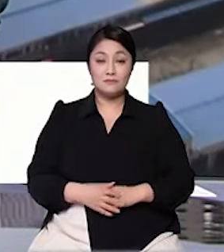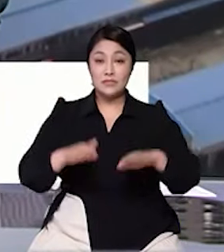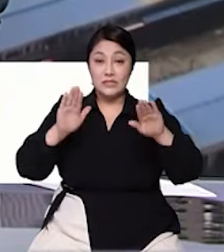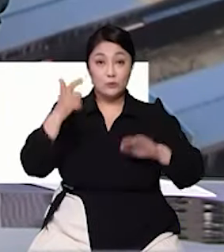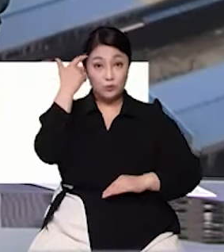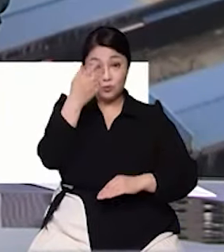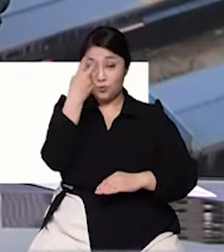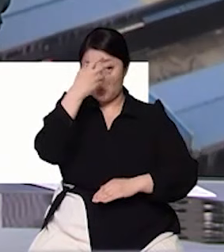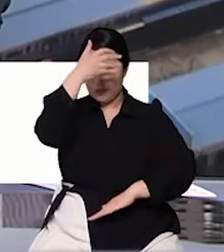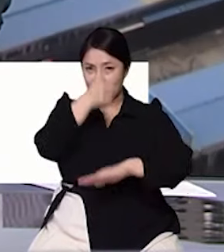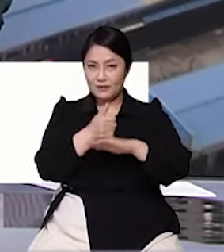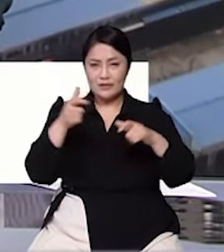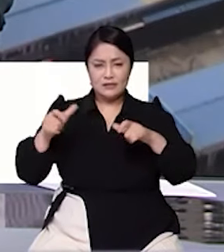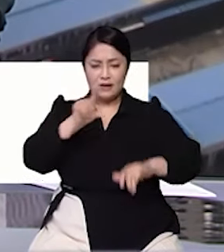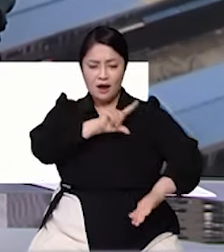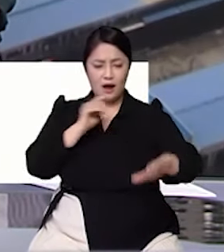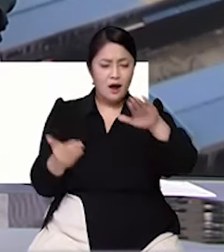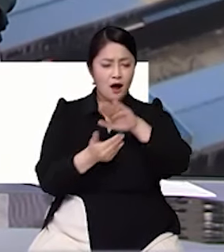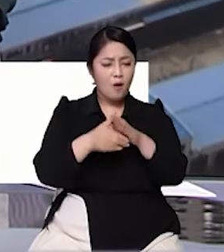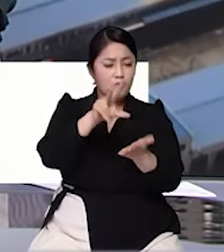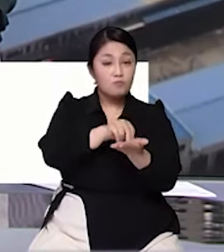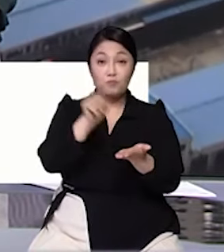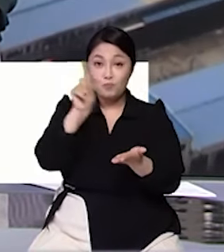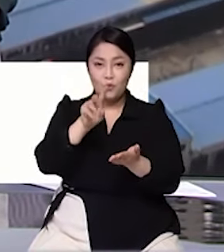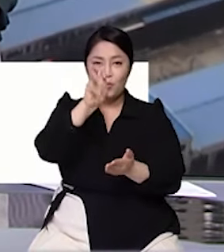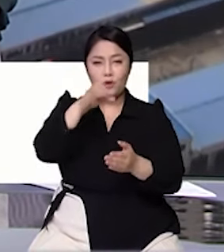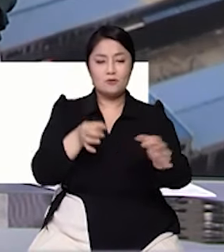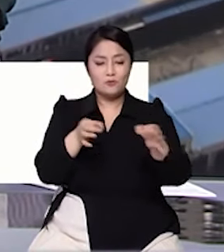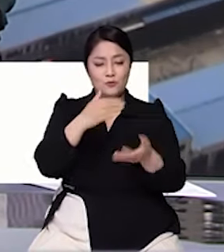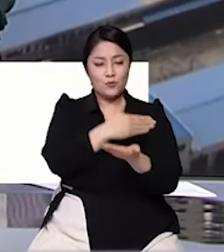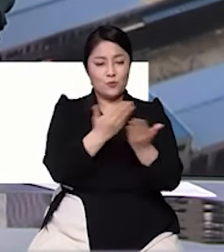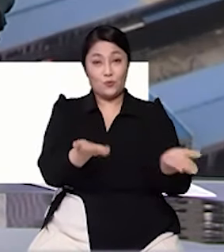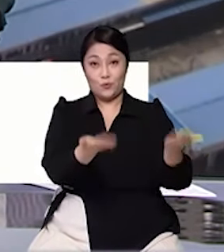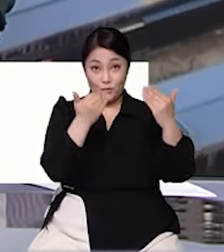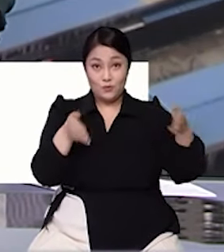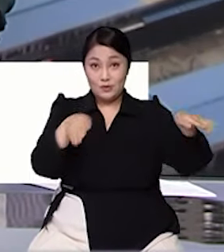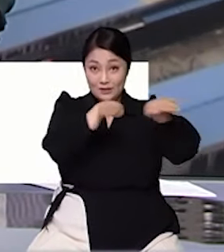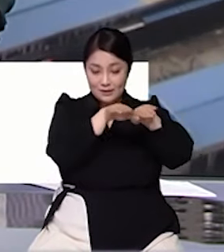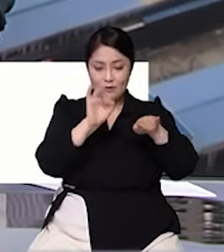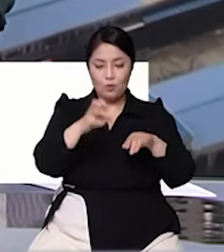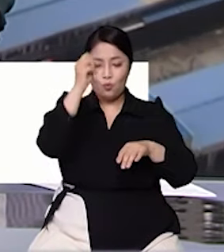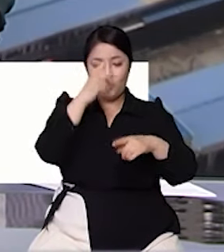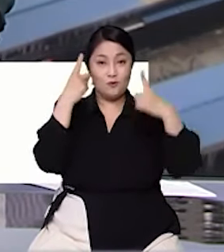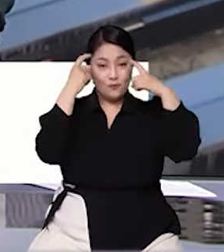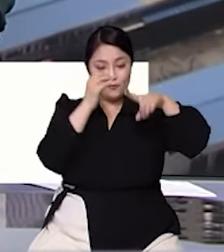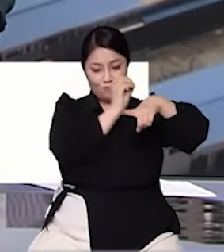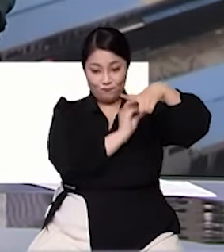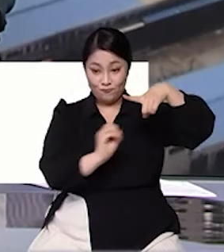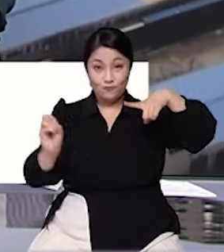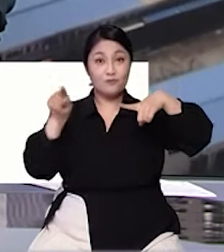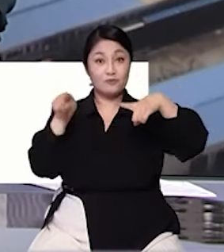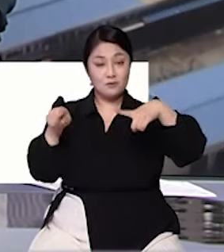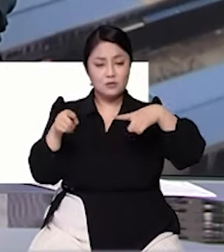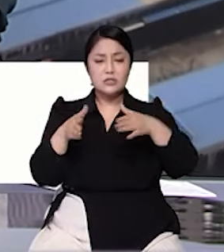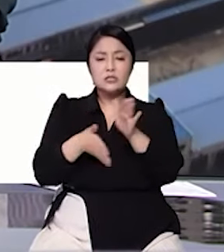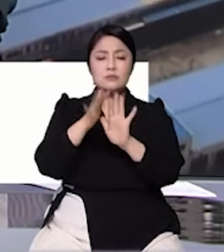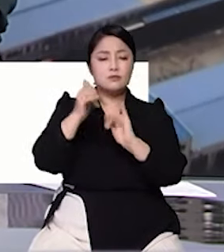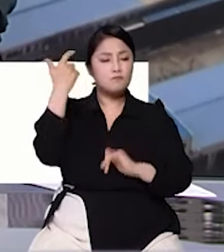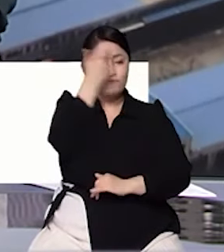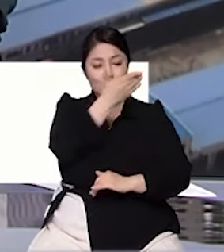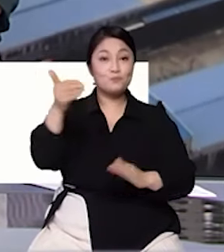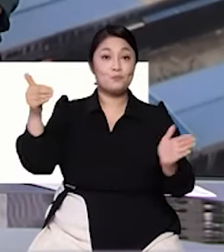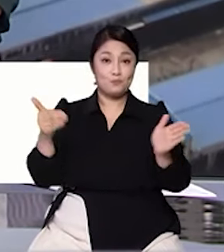이번 여론조사의 선 지역 세대 화두로 떠오른 광주 복합쇼핑몰 유치와 무등산 케이블카 설치에 대한 광주시민들의 목소리도